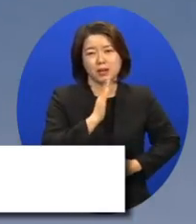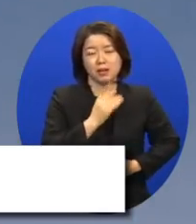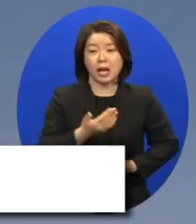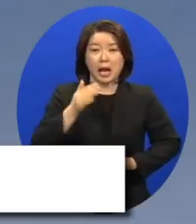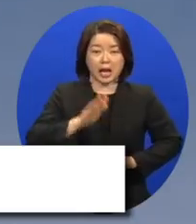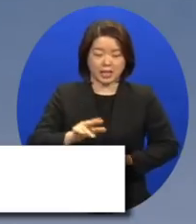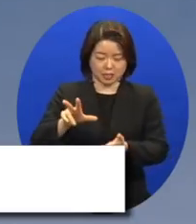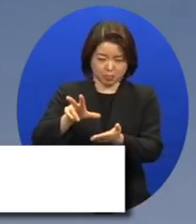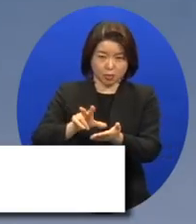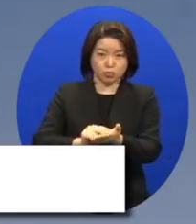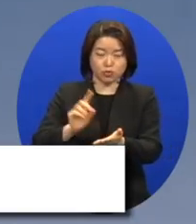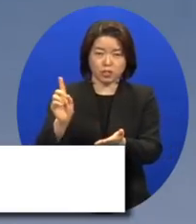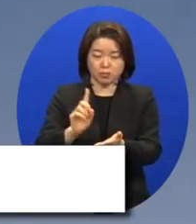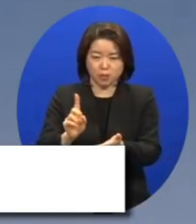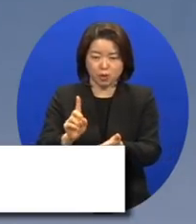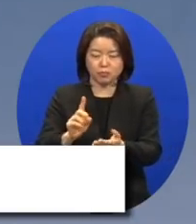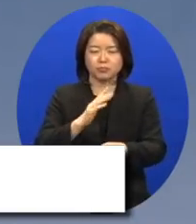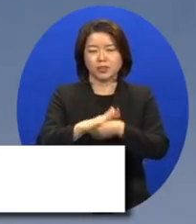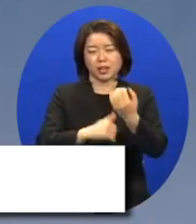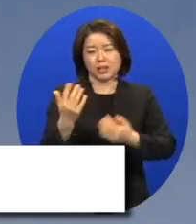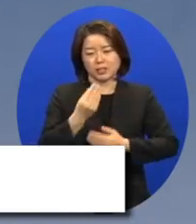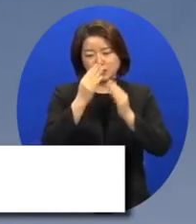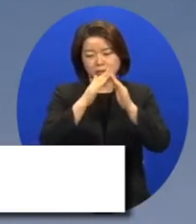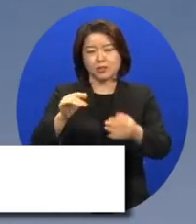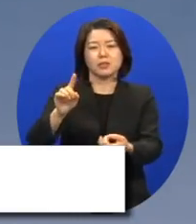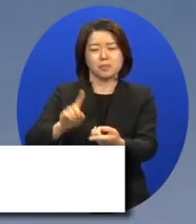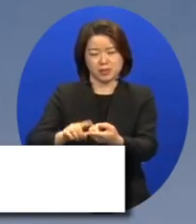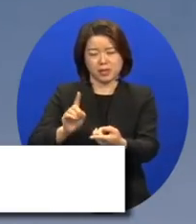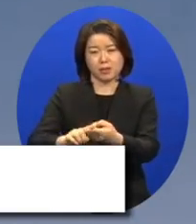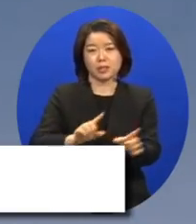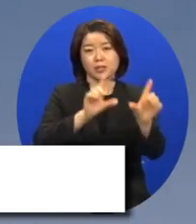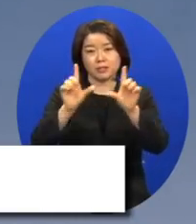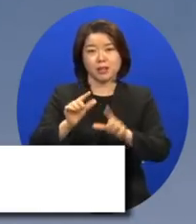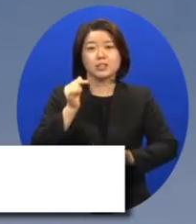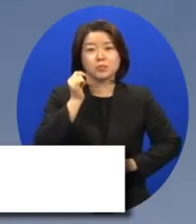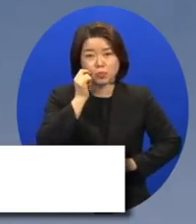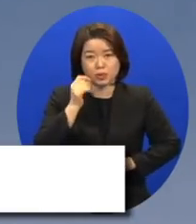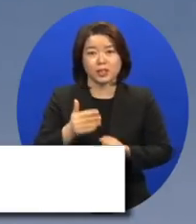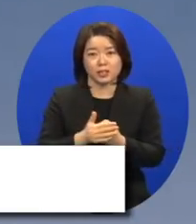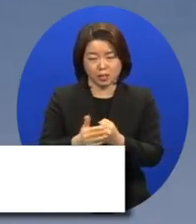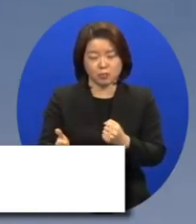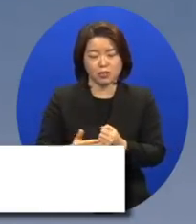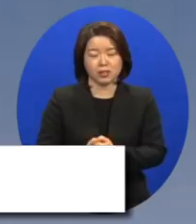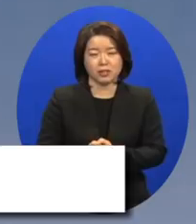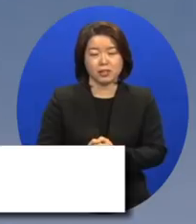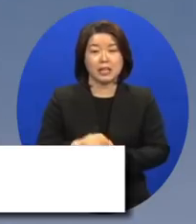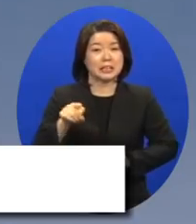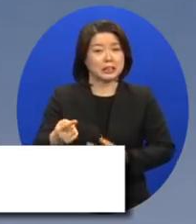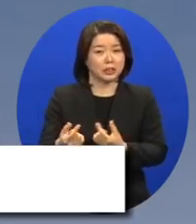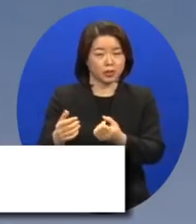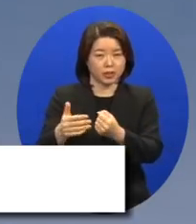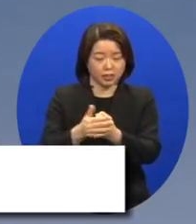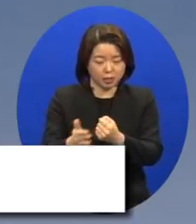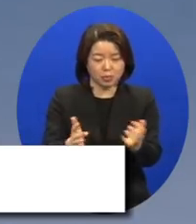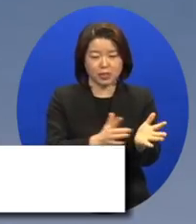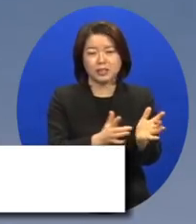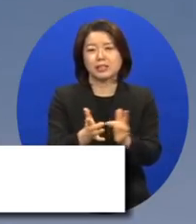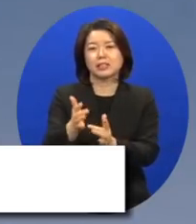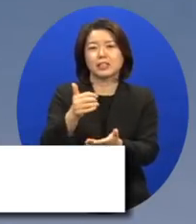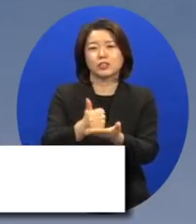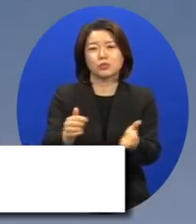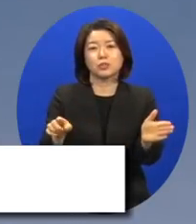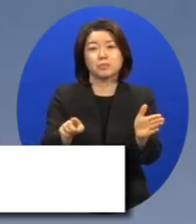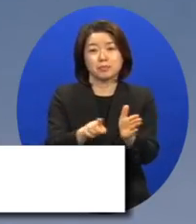성전 답게 살지 못하는 것입니다 하나님의 성전 답게 살지 못하기 때문에 예수를 믿어도